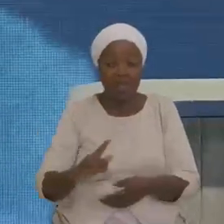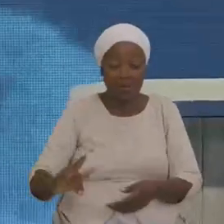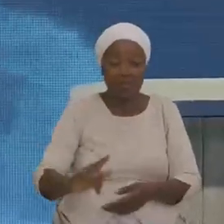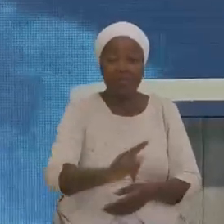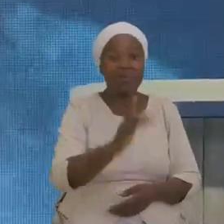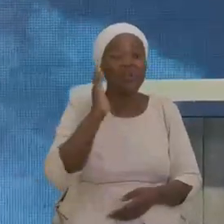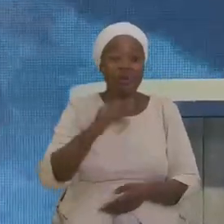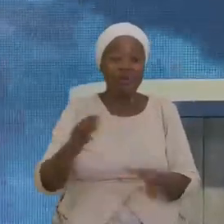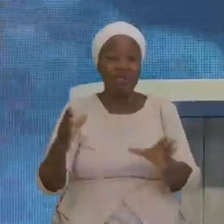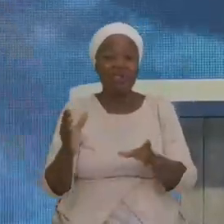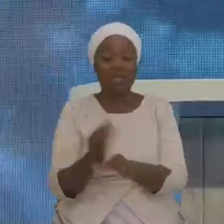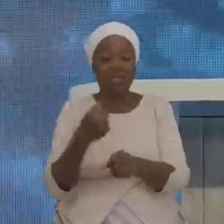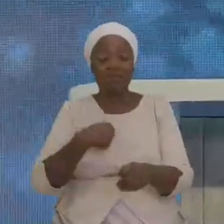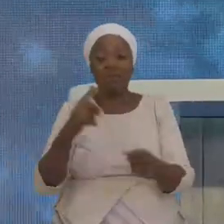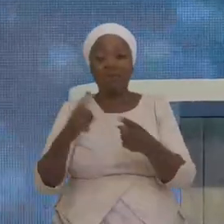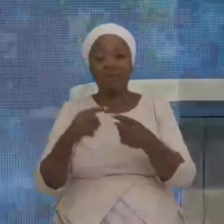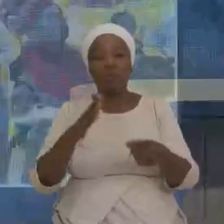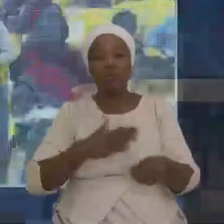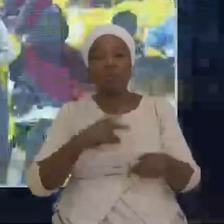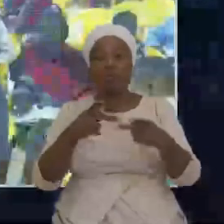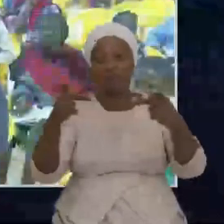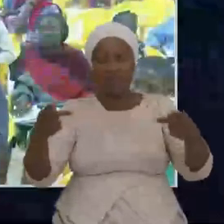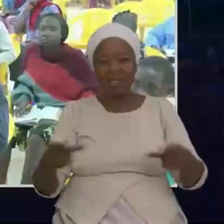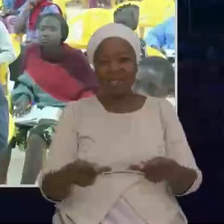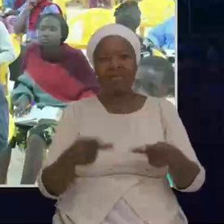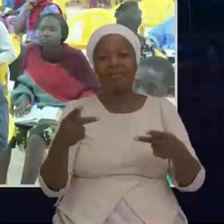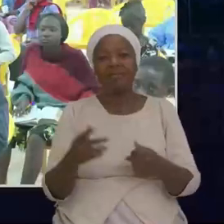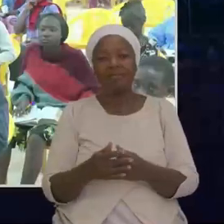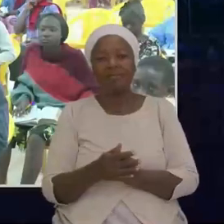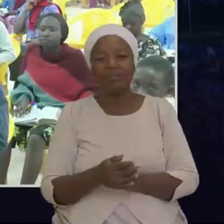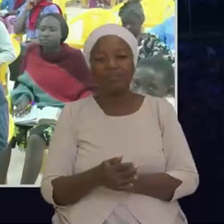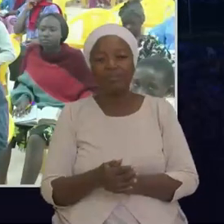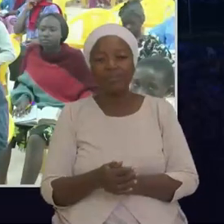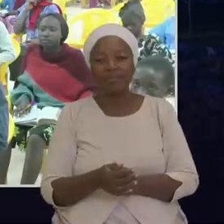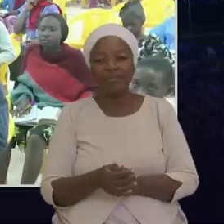pour que l'avion m'amène à ma destination.